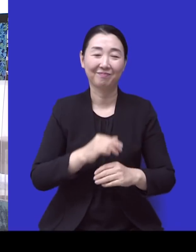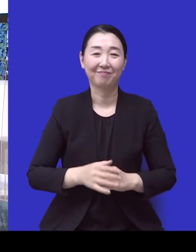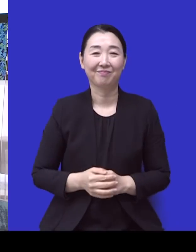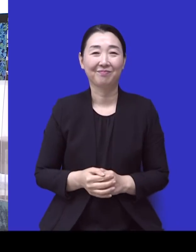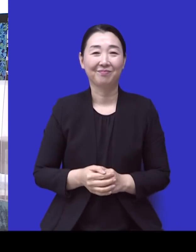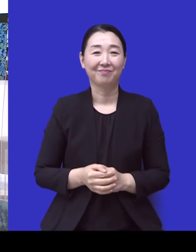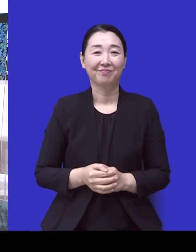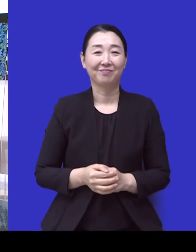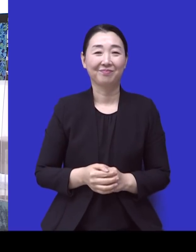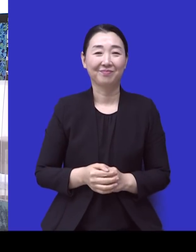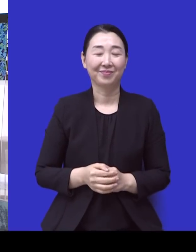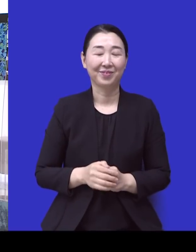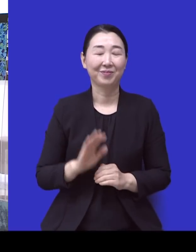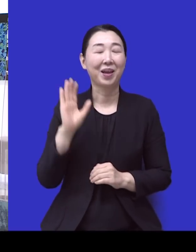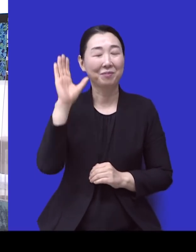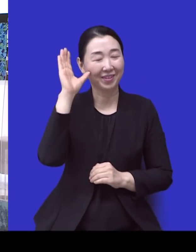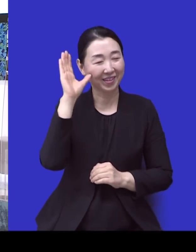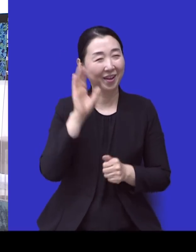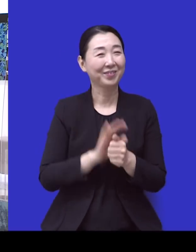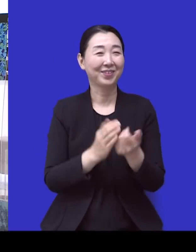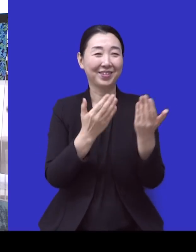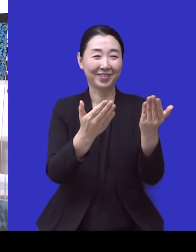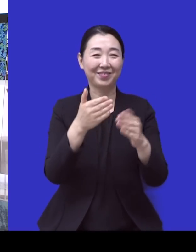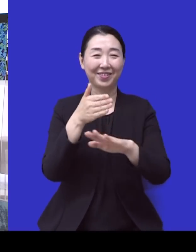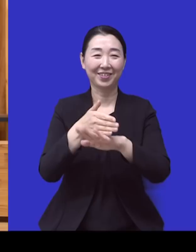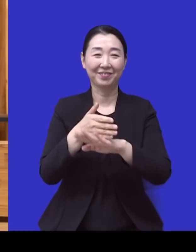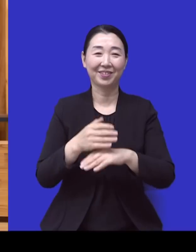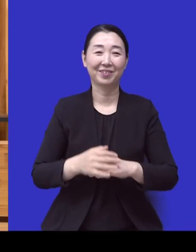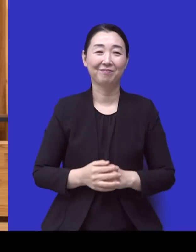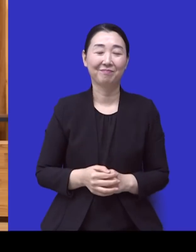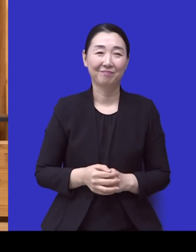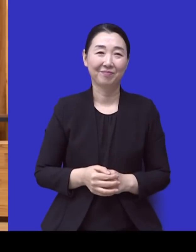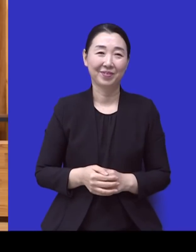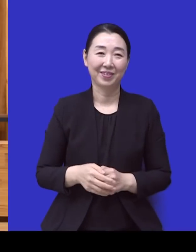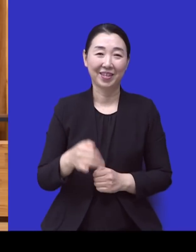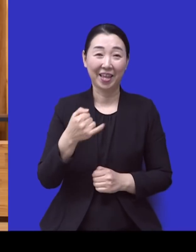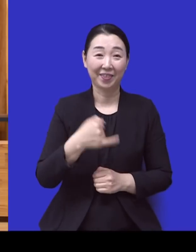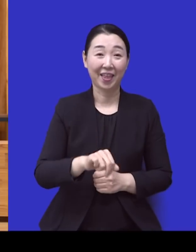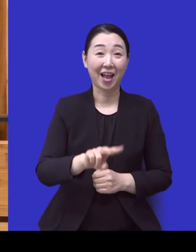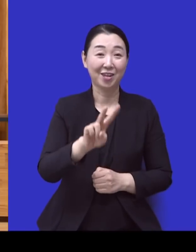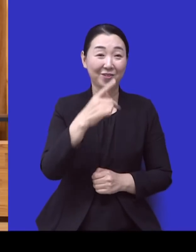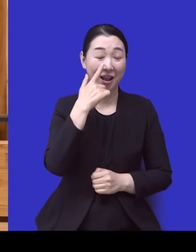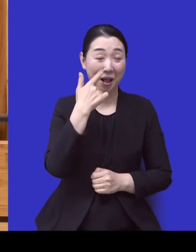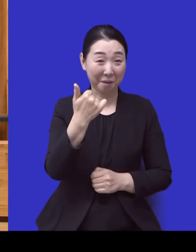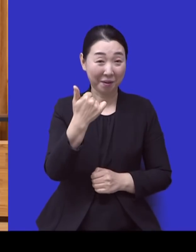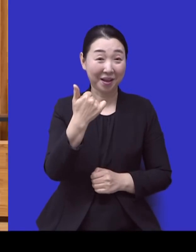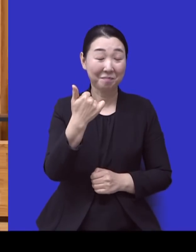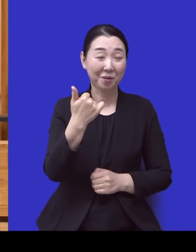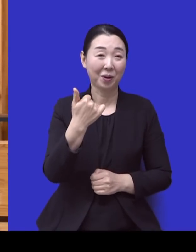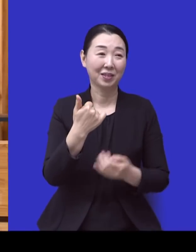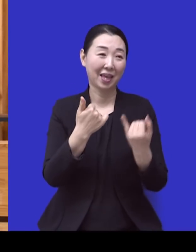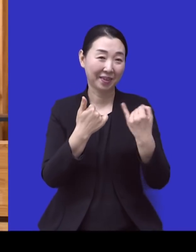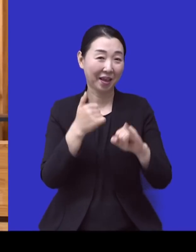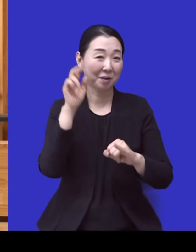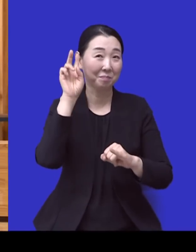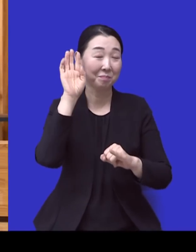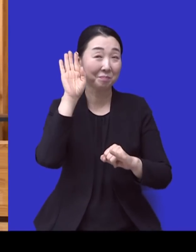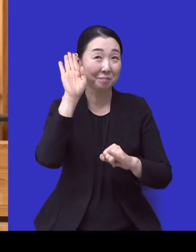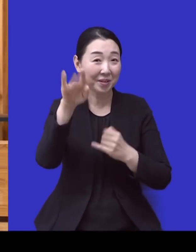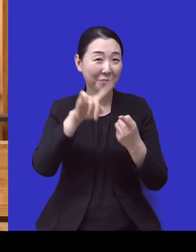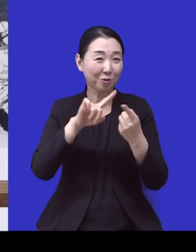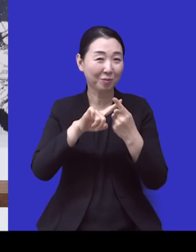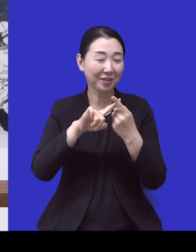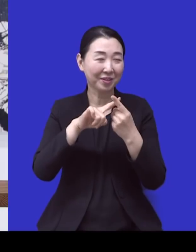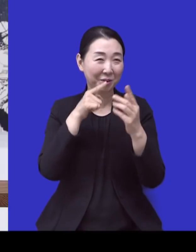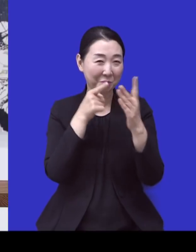들어요. 앞으로 감사합니다. 기대하고 응원하겠습니다. 감사합니다. 우리 딸 둘 아빠인 네. 이정수 씨는 또 내 딸의 미래의 모습도 좀 투영이